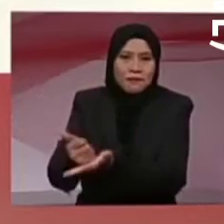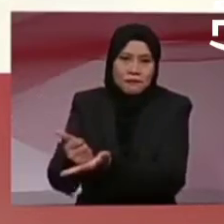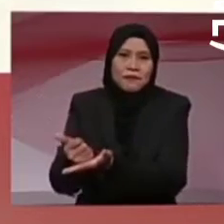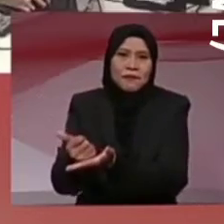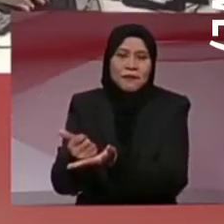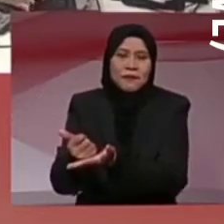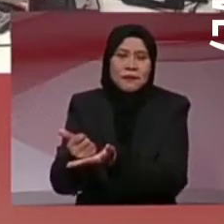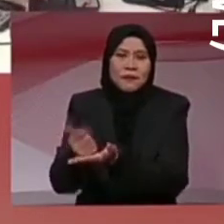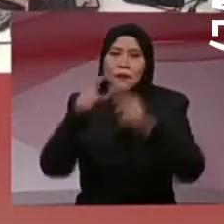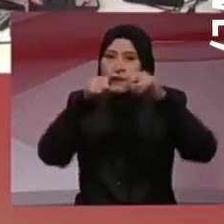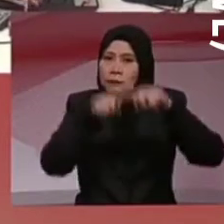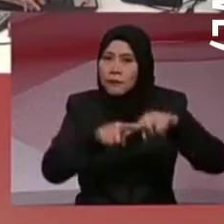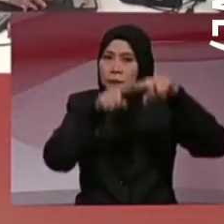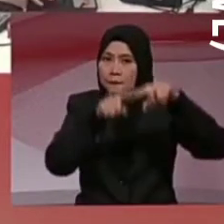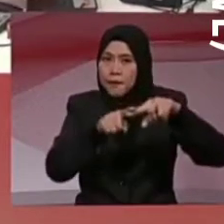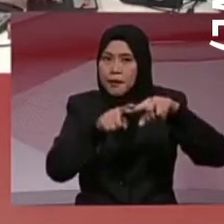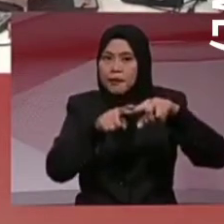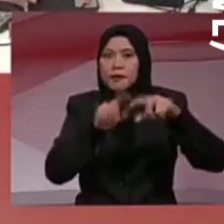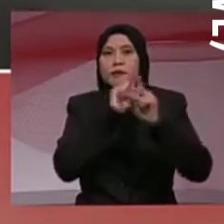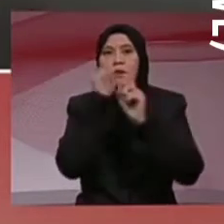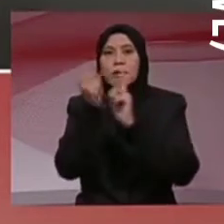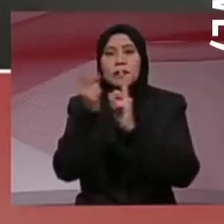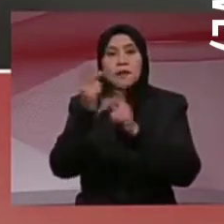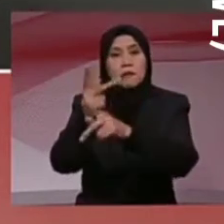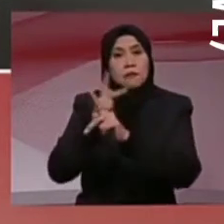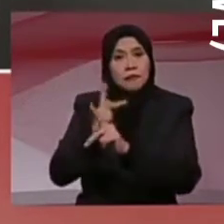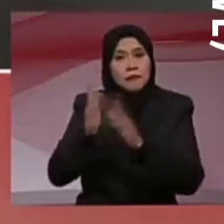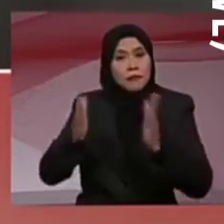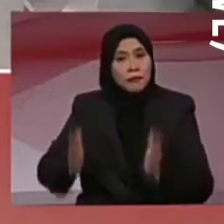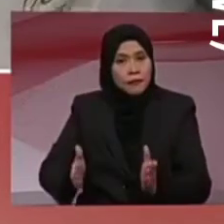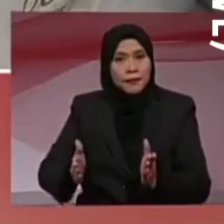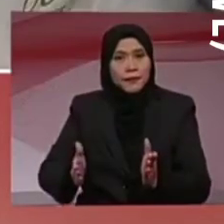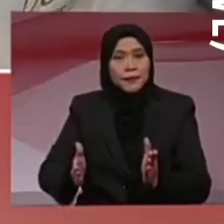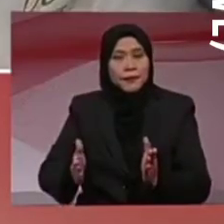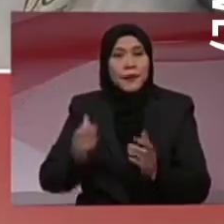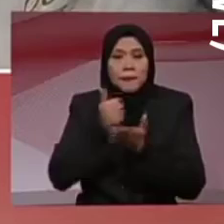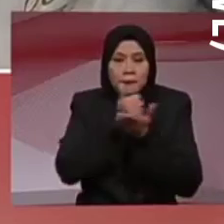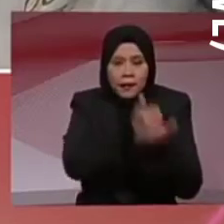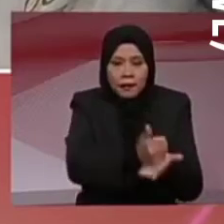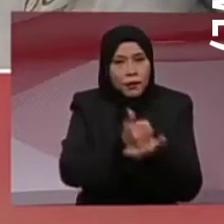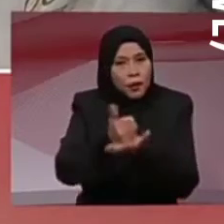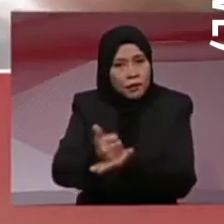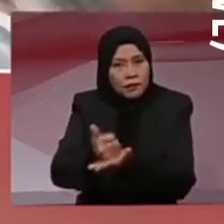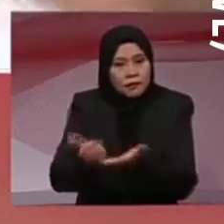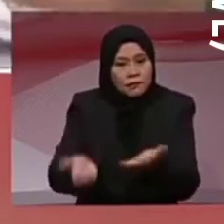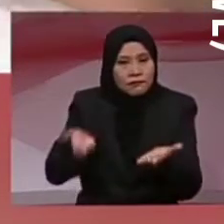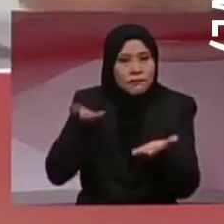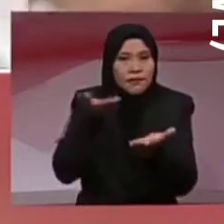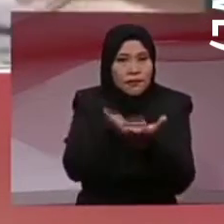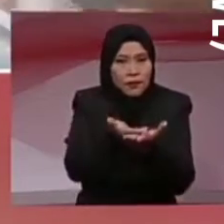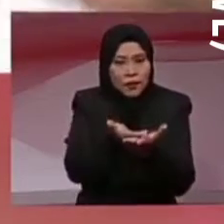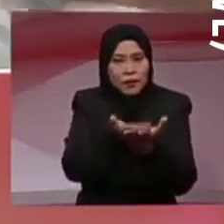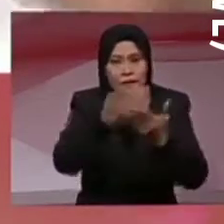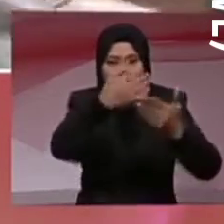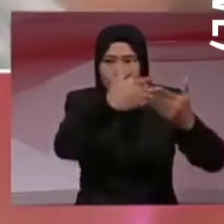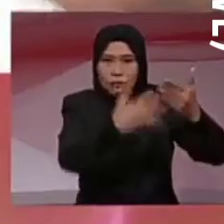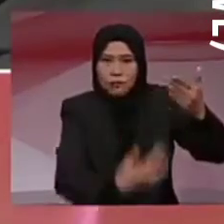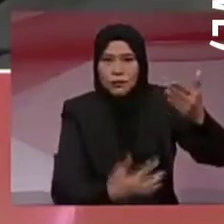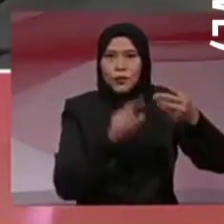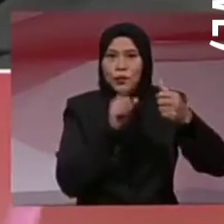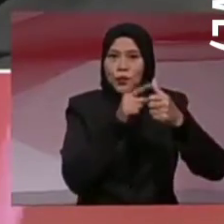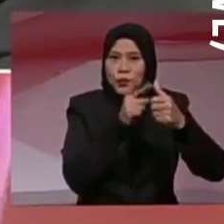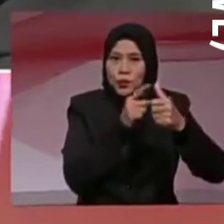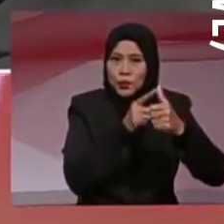bergantung pada situasi peminjam peminjam bantuan-bantuan yang ditawarkan termasuk satu